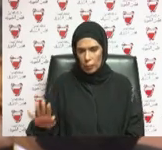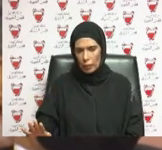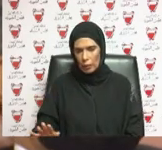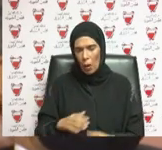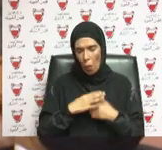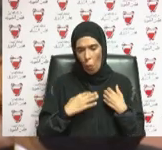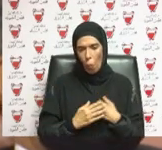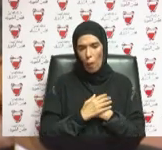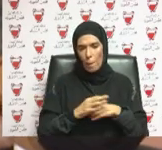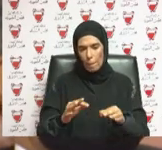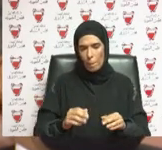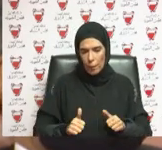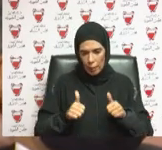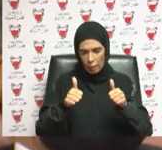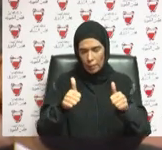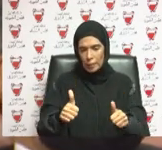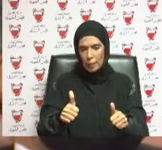المحبة والإخلاص للأمير الراحل.